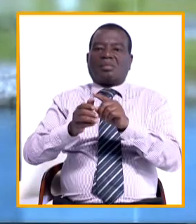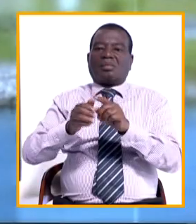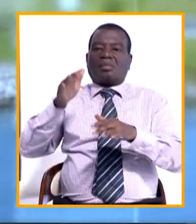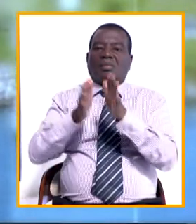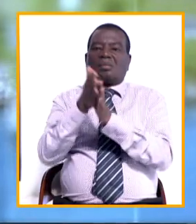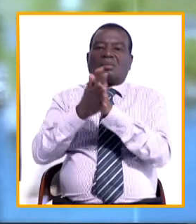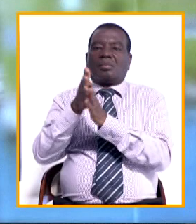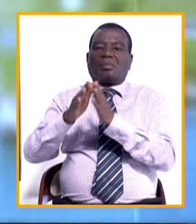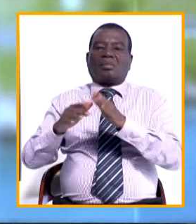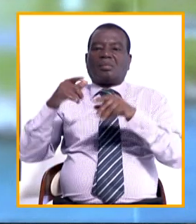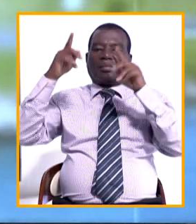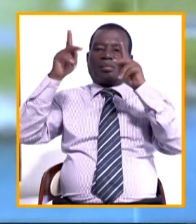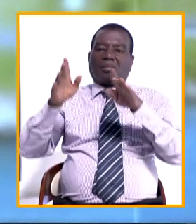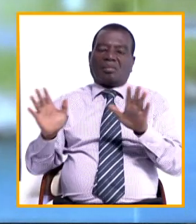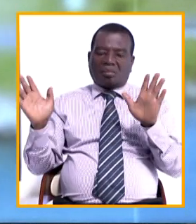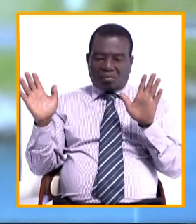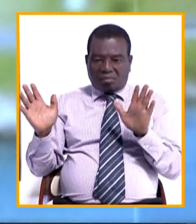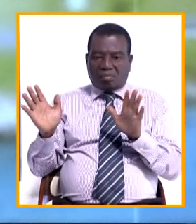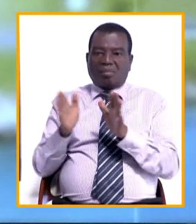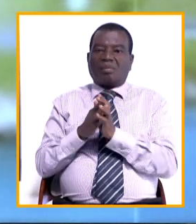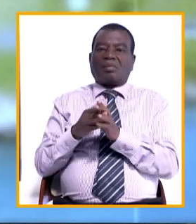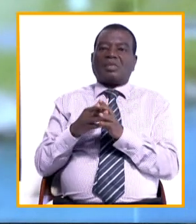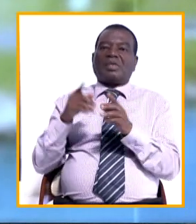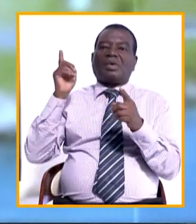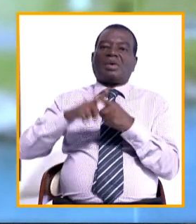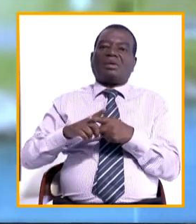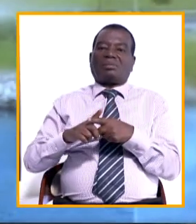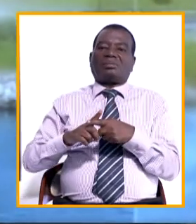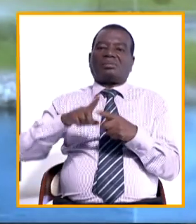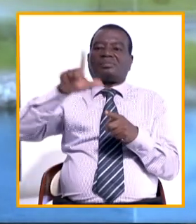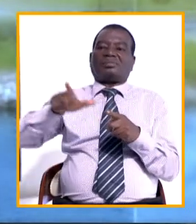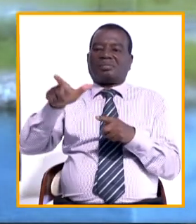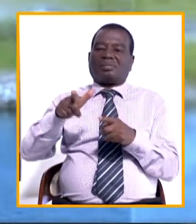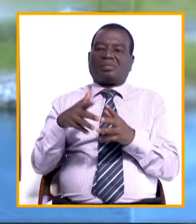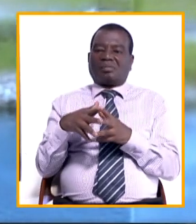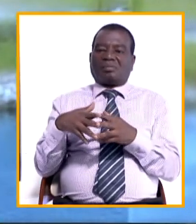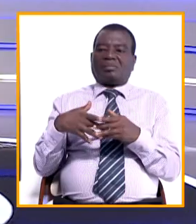commun. Voilà pour l'actualité. On se retrouve demain à 13h.